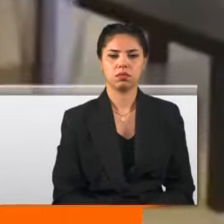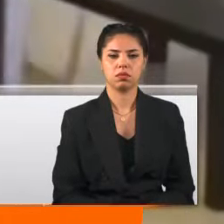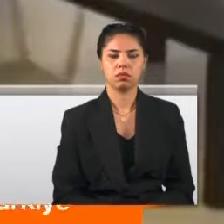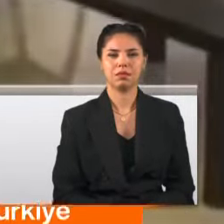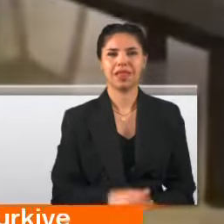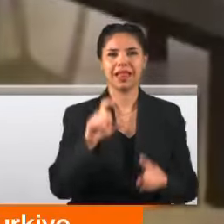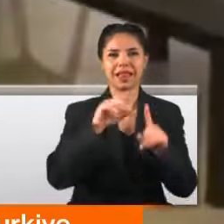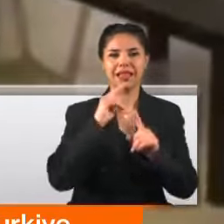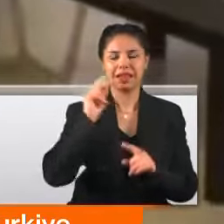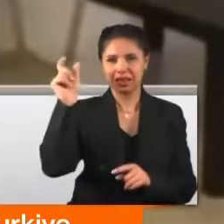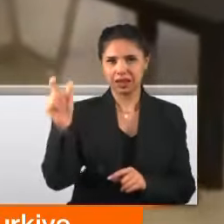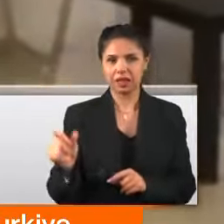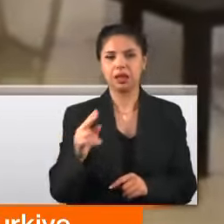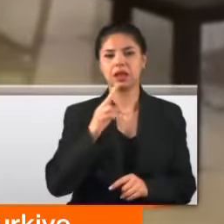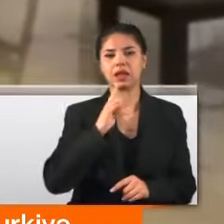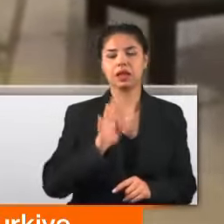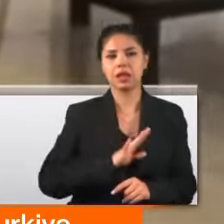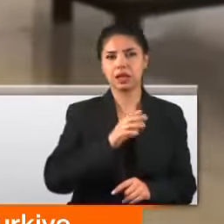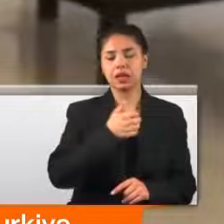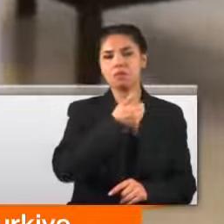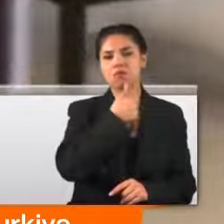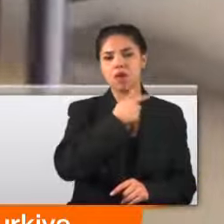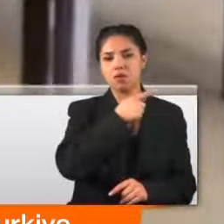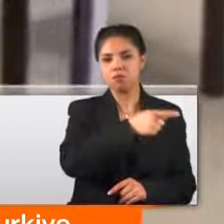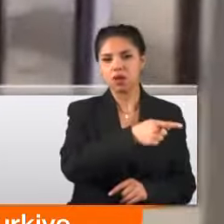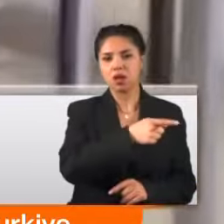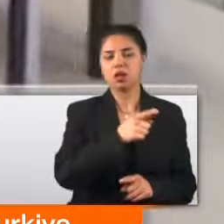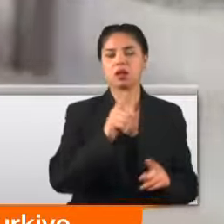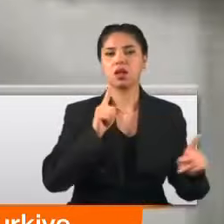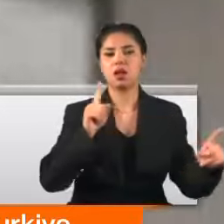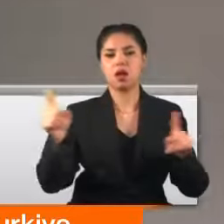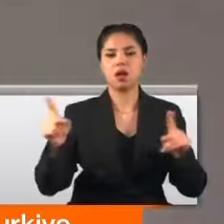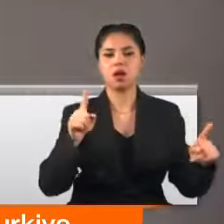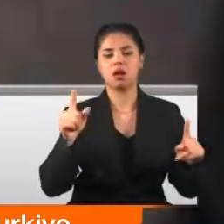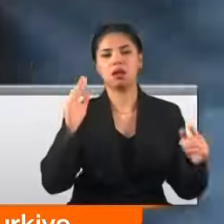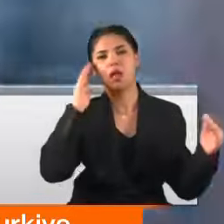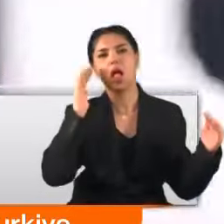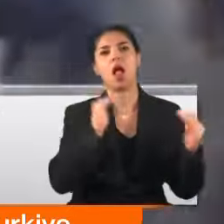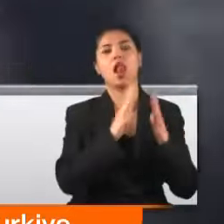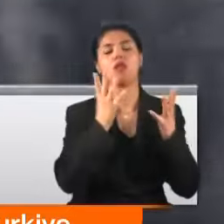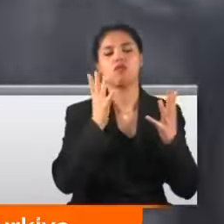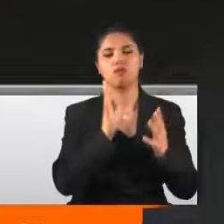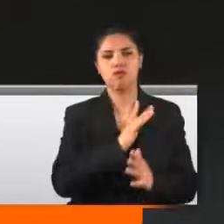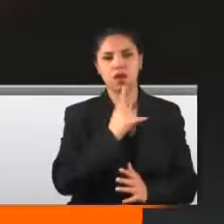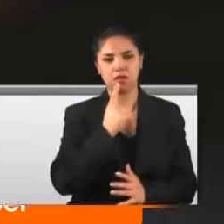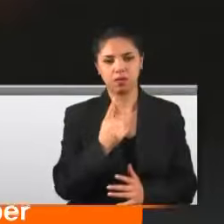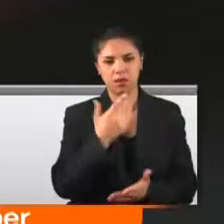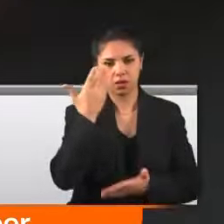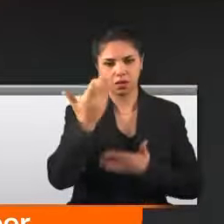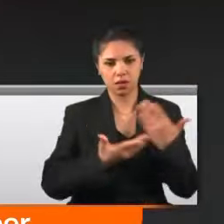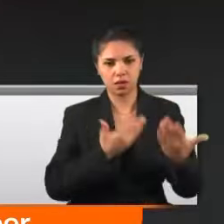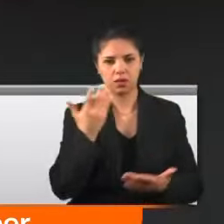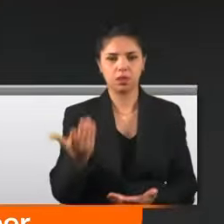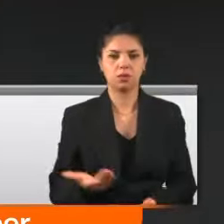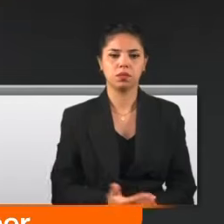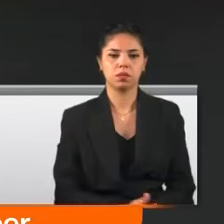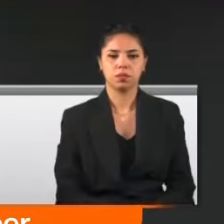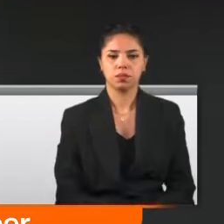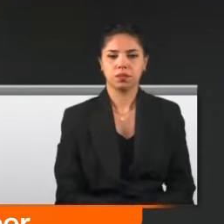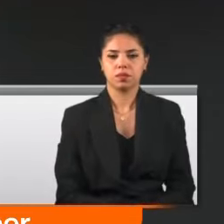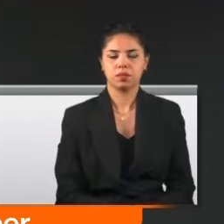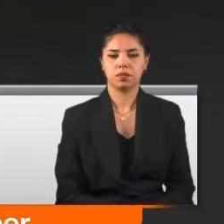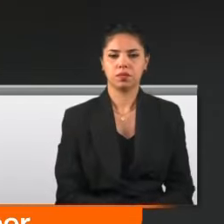Akkaya, kızının babası Efe Önbilgin'le aralarında ciddi boyutlara ulaşan anlaşmazlıklar olduğunu da anlattı. Benim yürüdüğüm yollardan